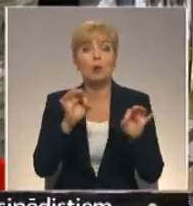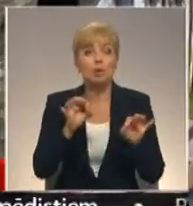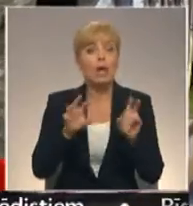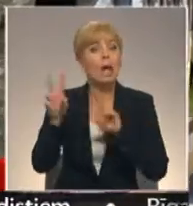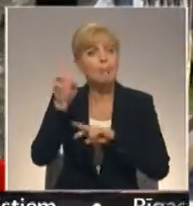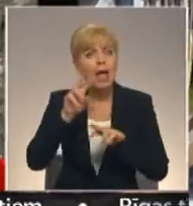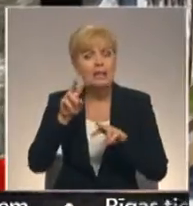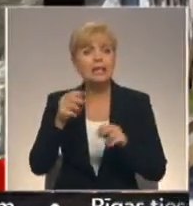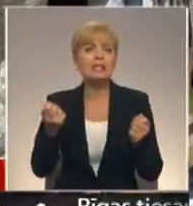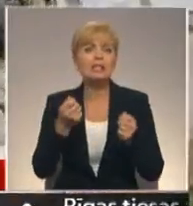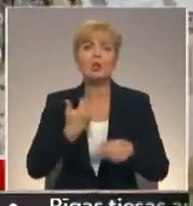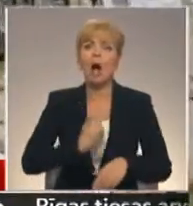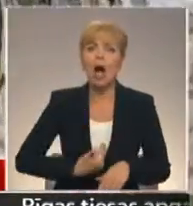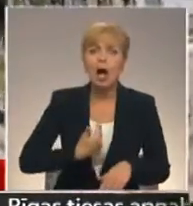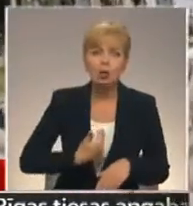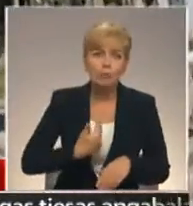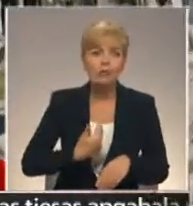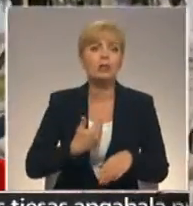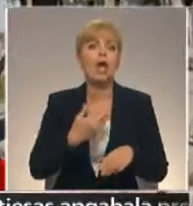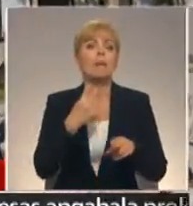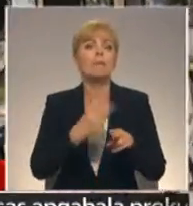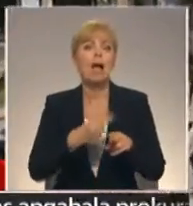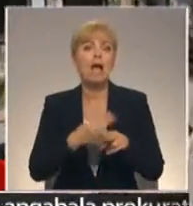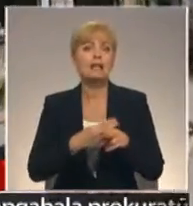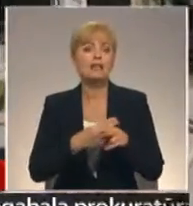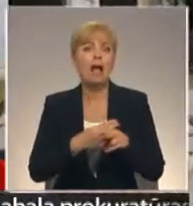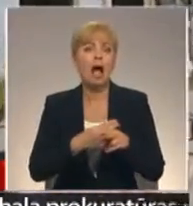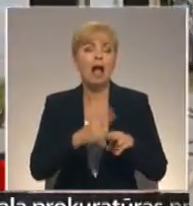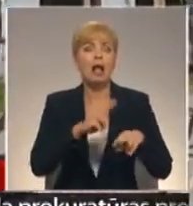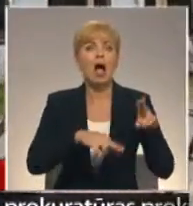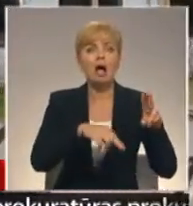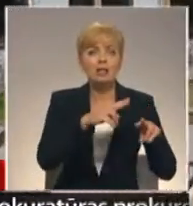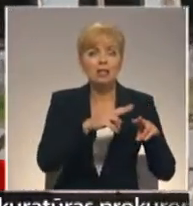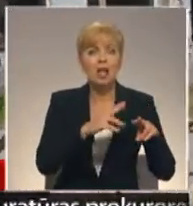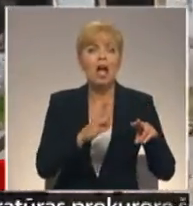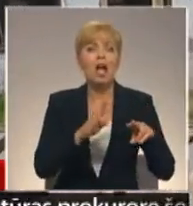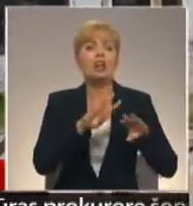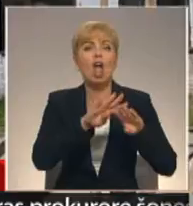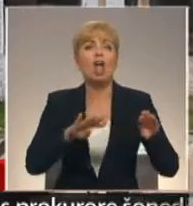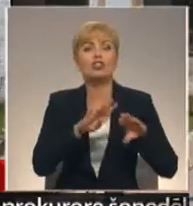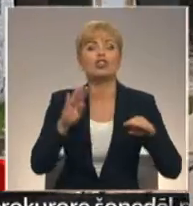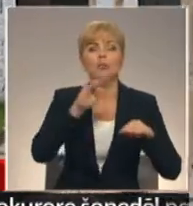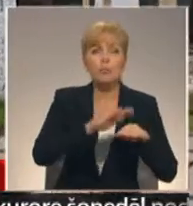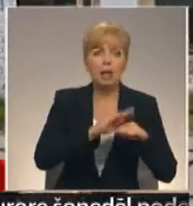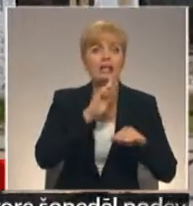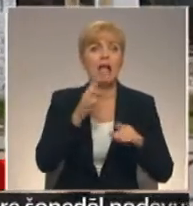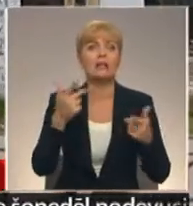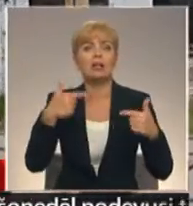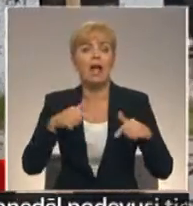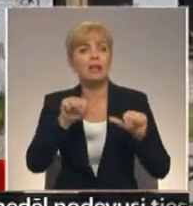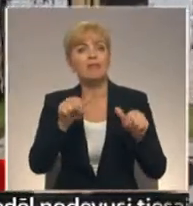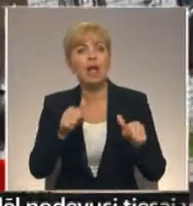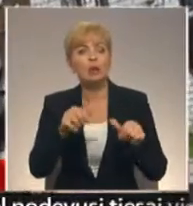zirga anatomija, tad metināts metāla karkass, kas pārklāts ar režģi. Pēdējās nedēļas laikā tiek veidot